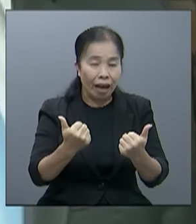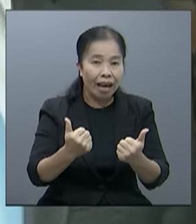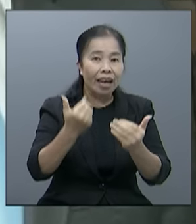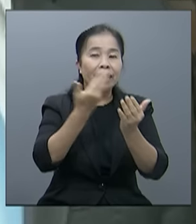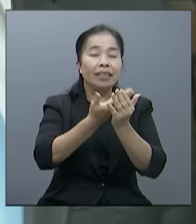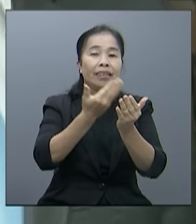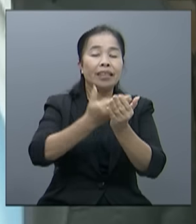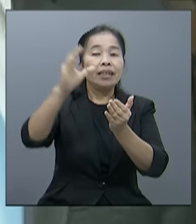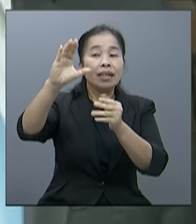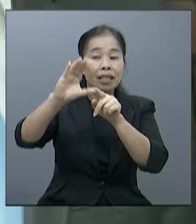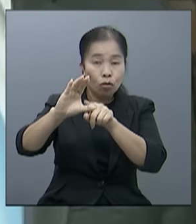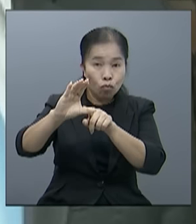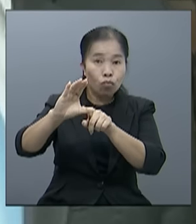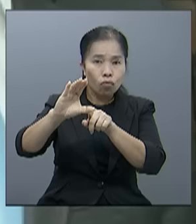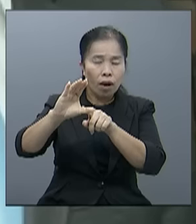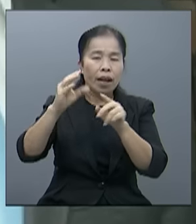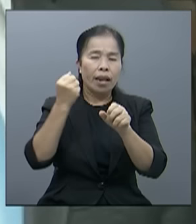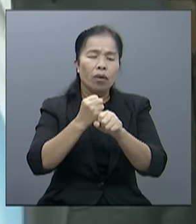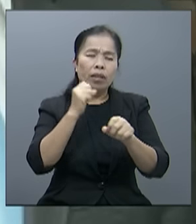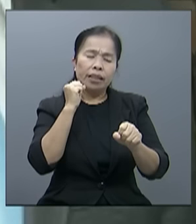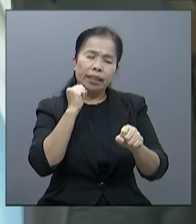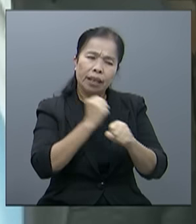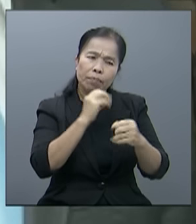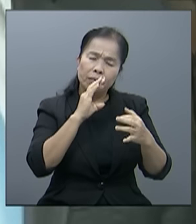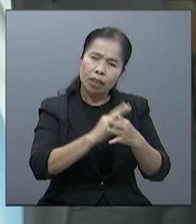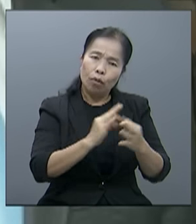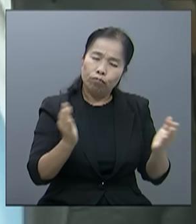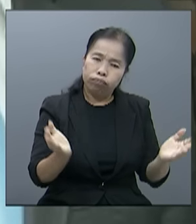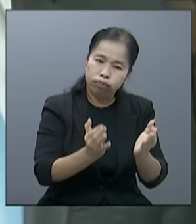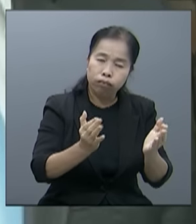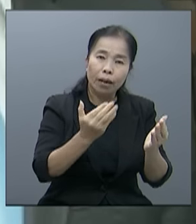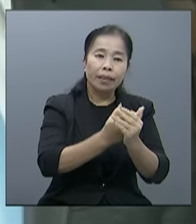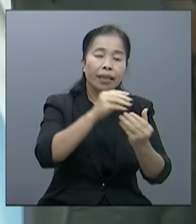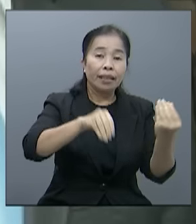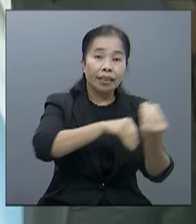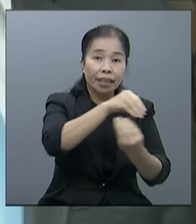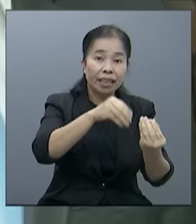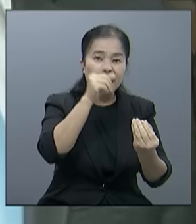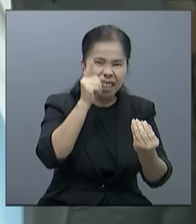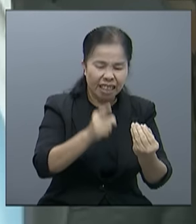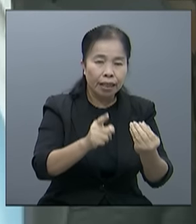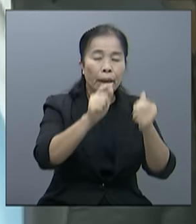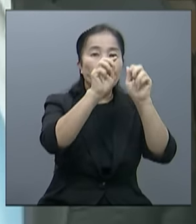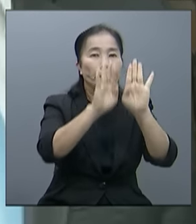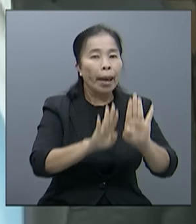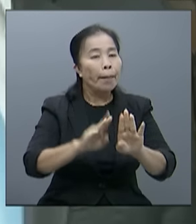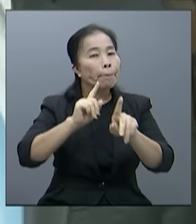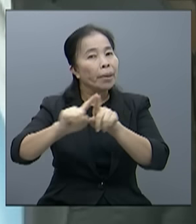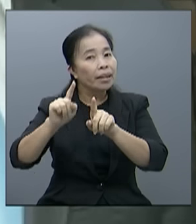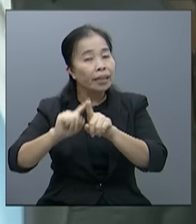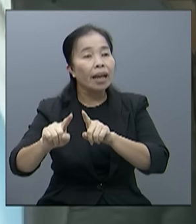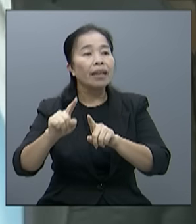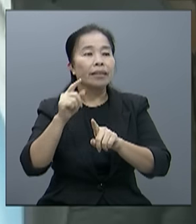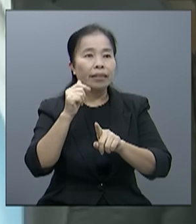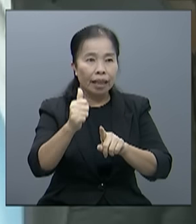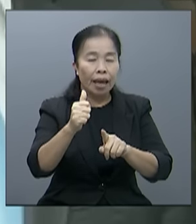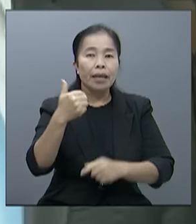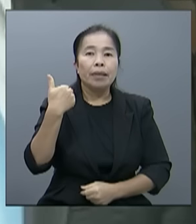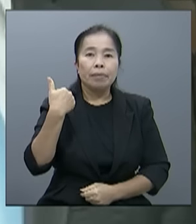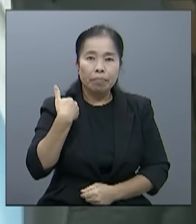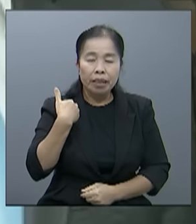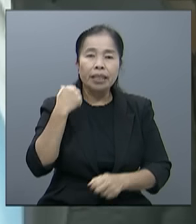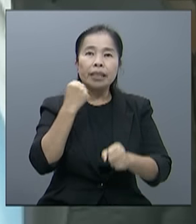ช้ภายใต้วัตถุประสงค์เพื่อกระตุ้นทางเศรษฐกิจในรูปแบบต่างๆหลากหลายรูปแบบโดยยังมีตัวดิจิทัล